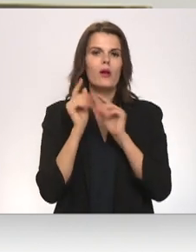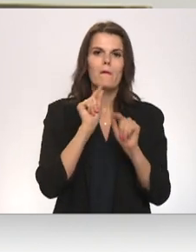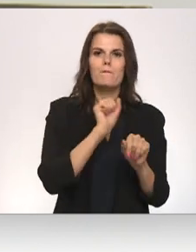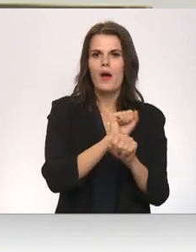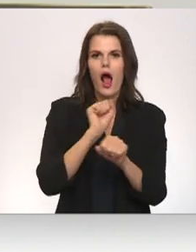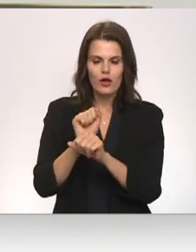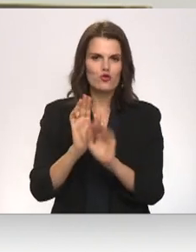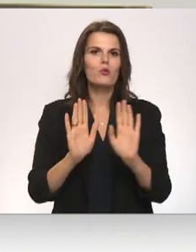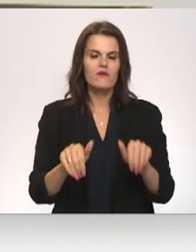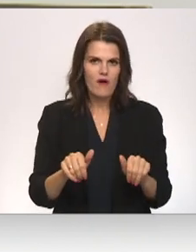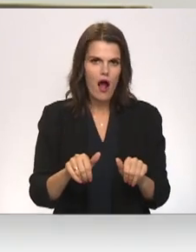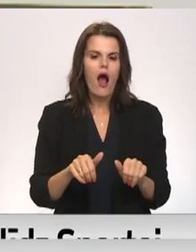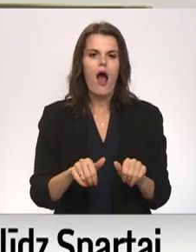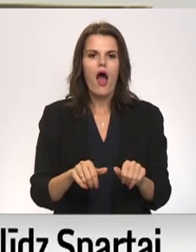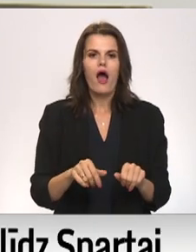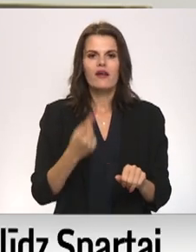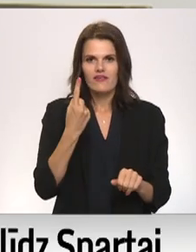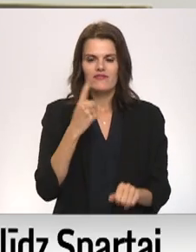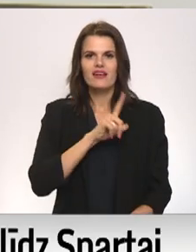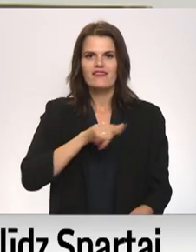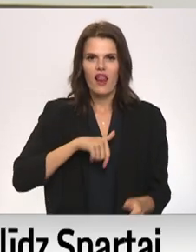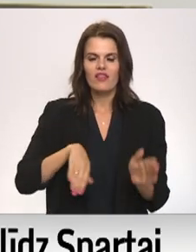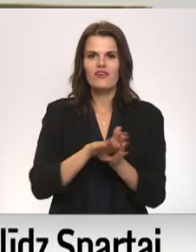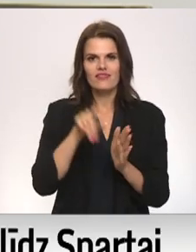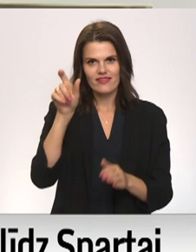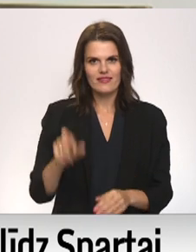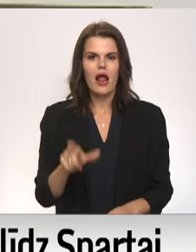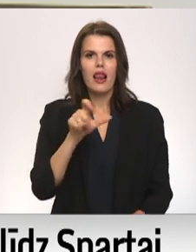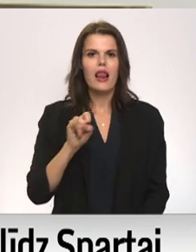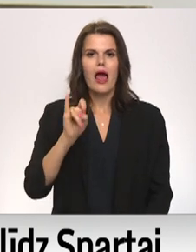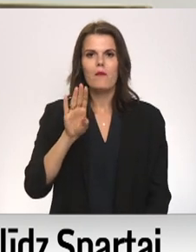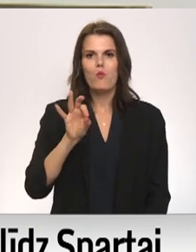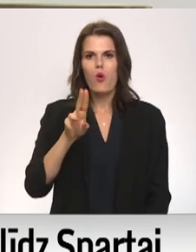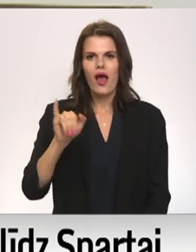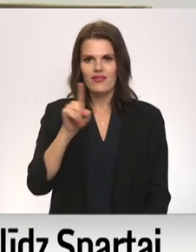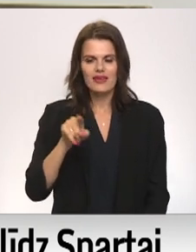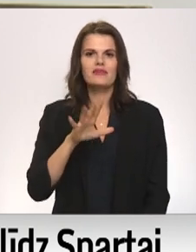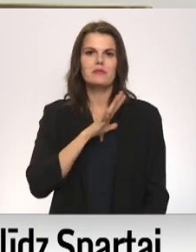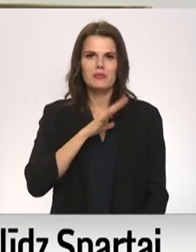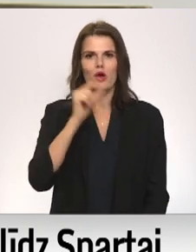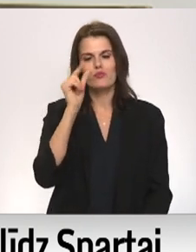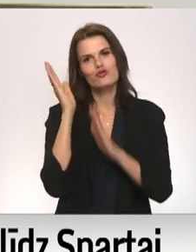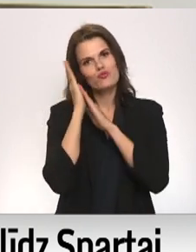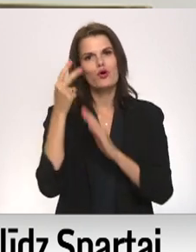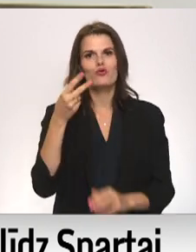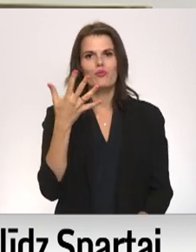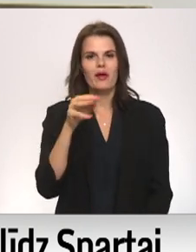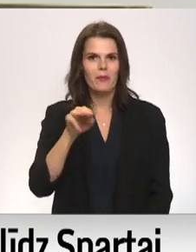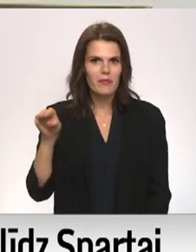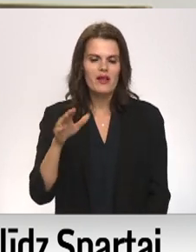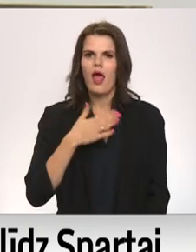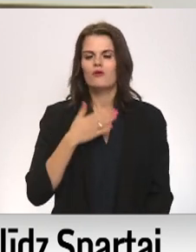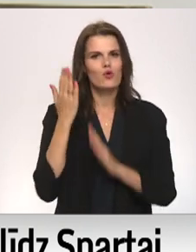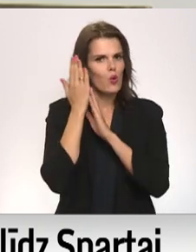pārtraukumu paņem, teiksim, viens no latviešu dalībniekiem. Laimons arī pagulēja, nemaldos 25 minūtes.